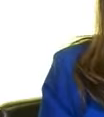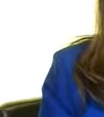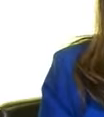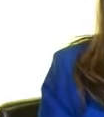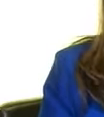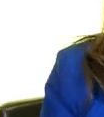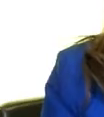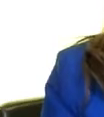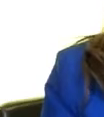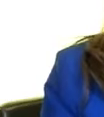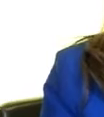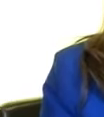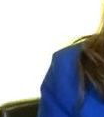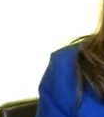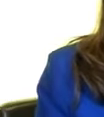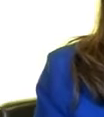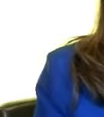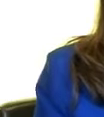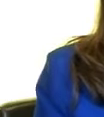านี้ไปด้วยกันค่ะ